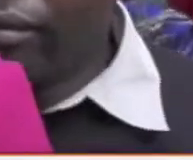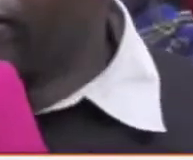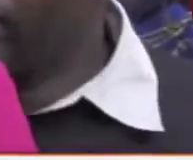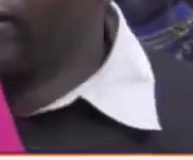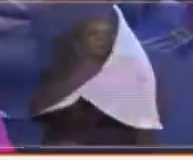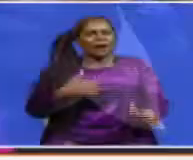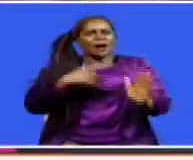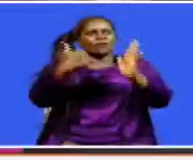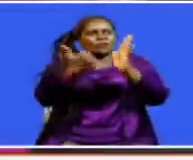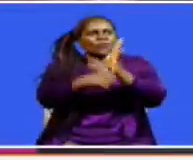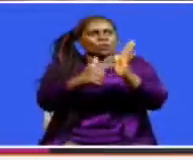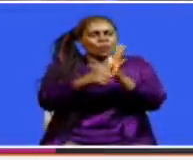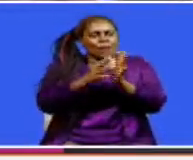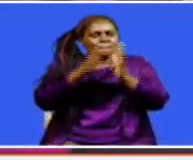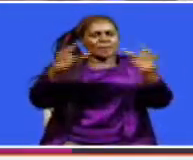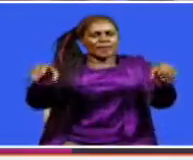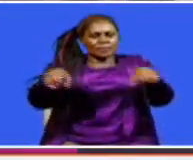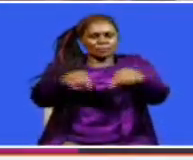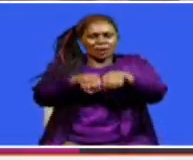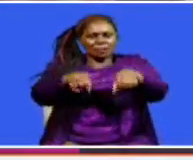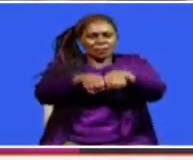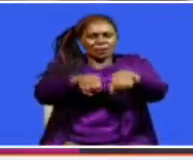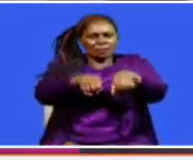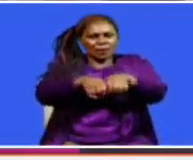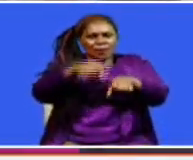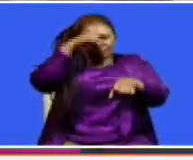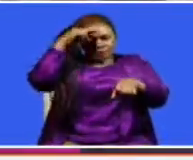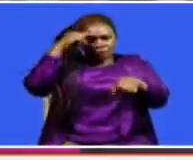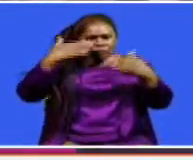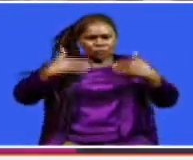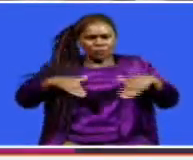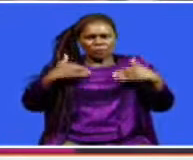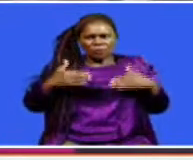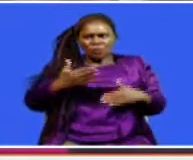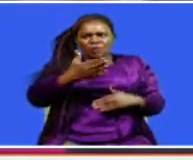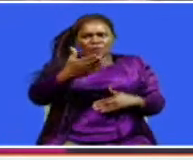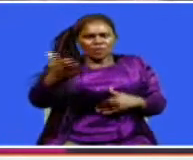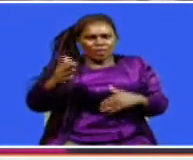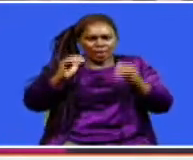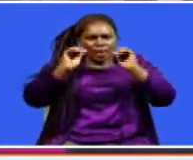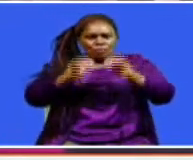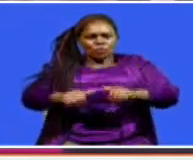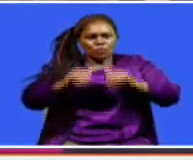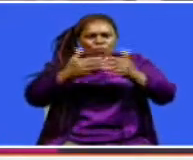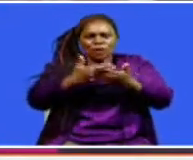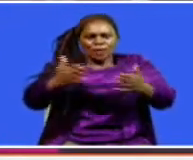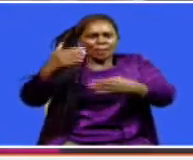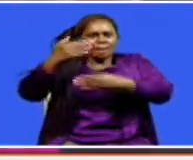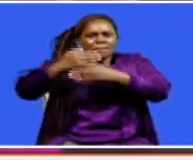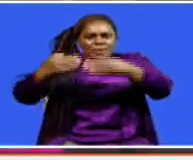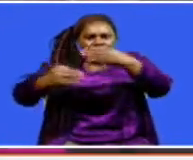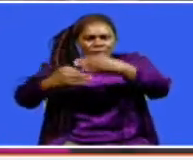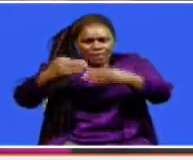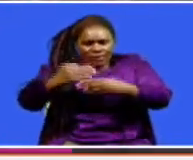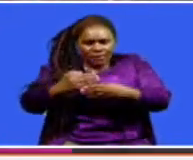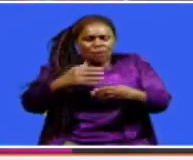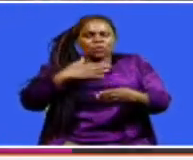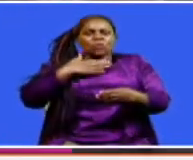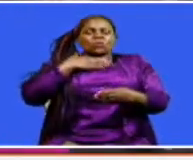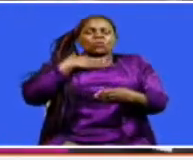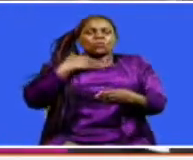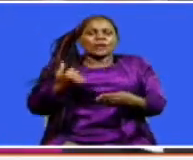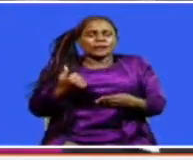Kuna shida sana ya drainage kwa sababu unaona watu wamelima kila pahali, wamejenga. Kwa hivyo